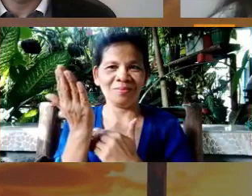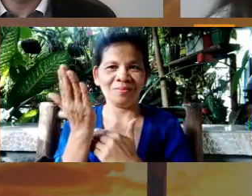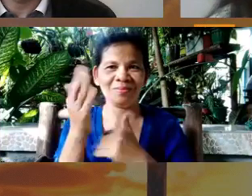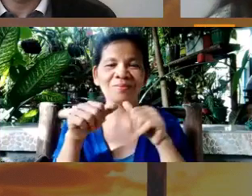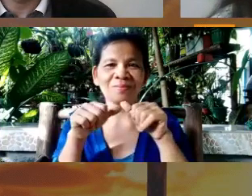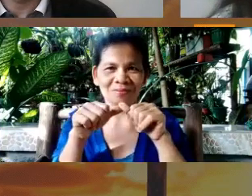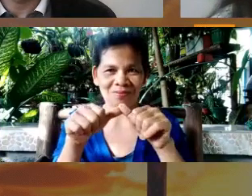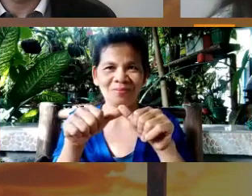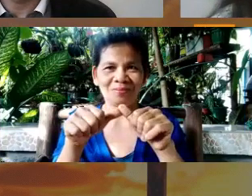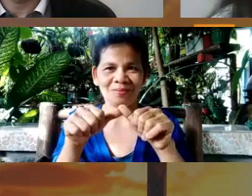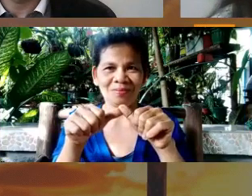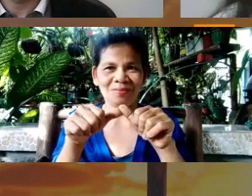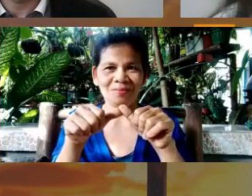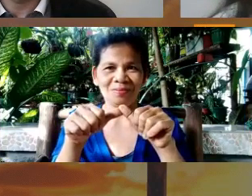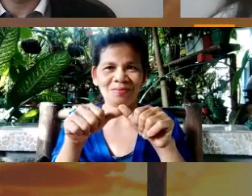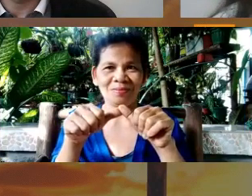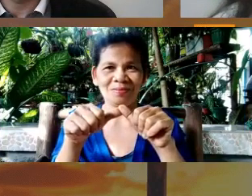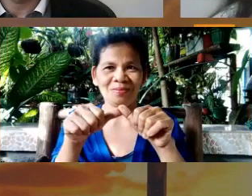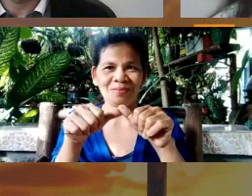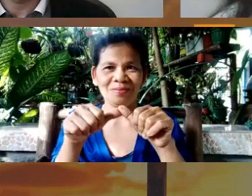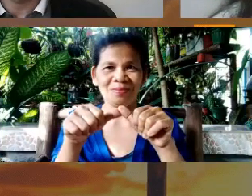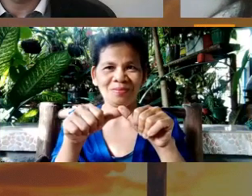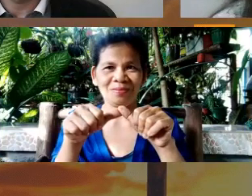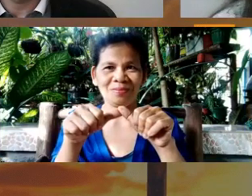tayo sa